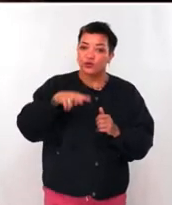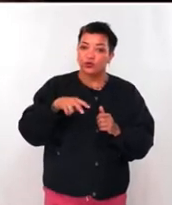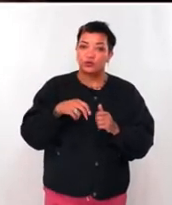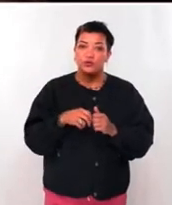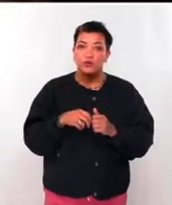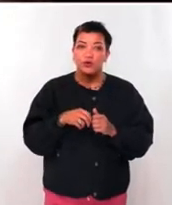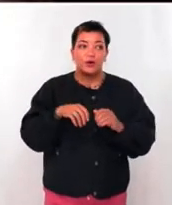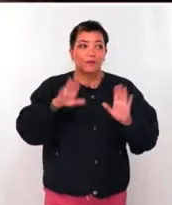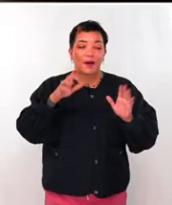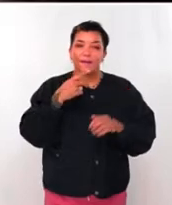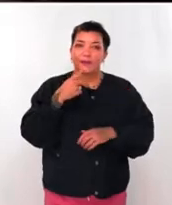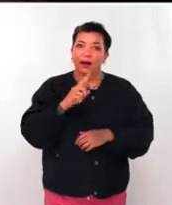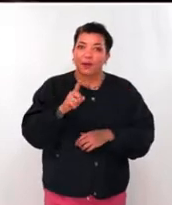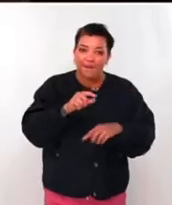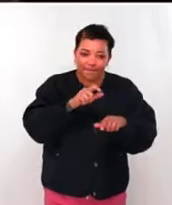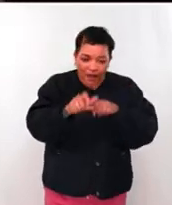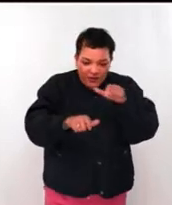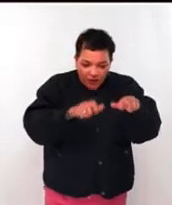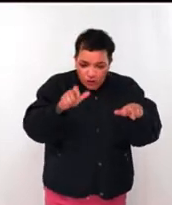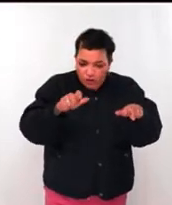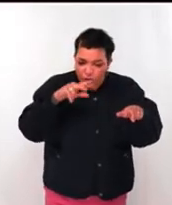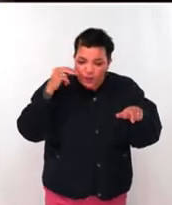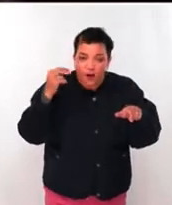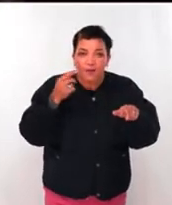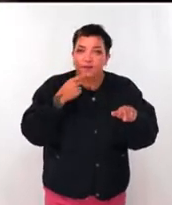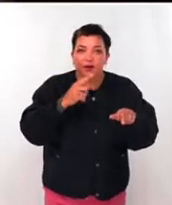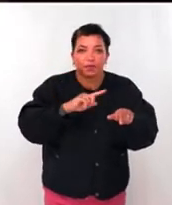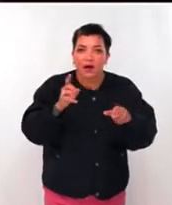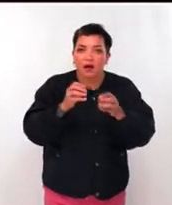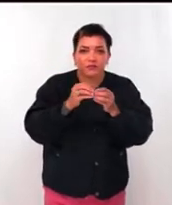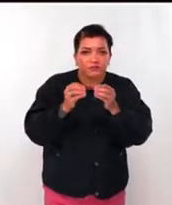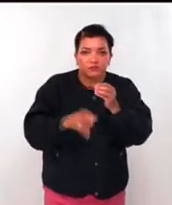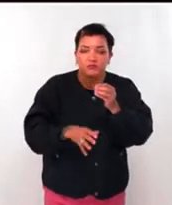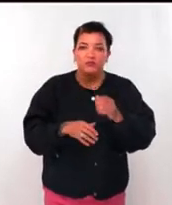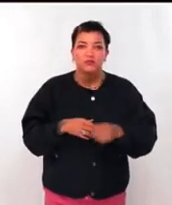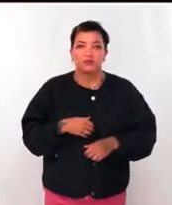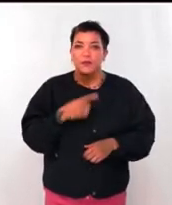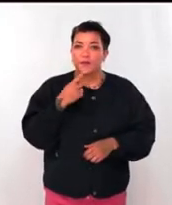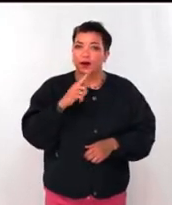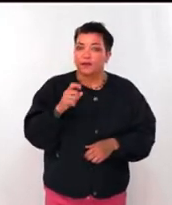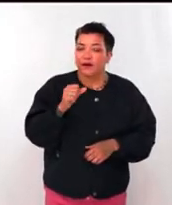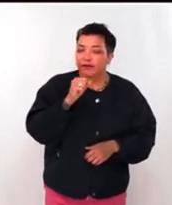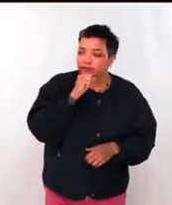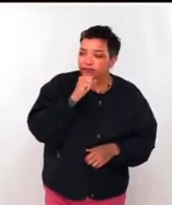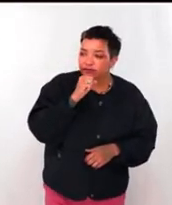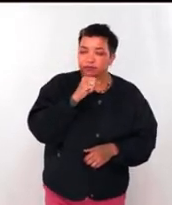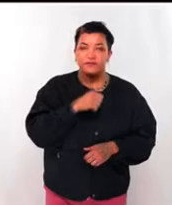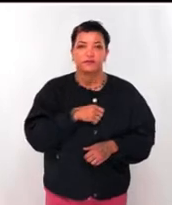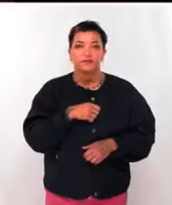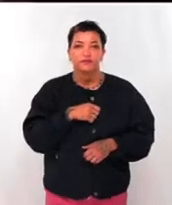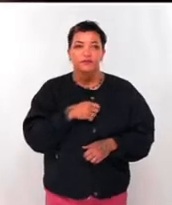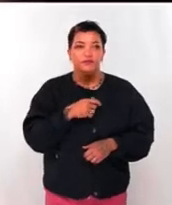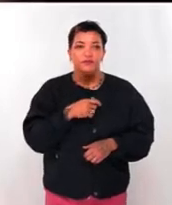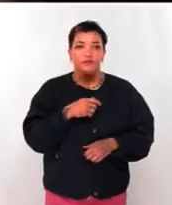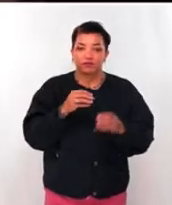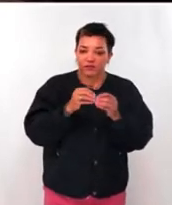pas parlé des gens, monsieur le maire. Vous n'avez pas parlé des seniors. Vous n'avez pas parlé des quartiers